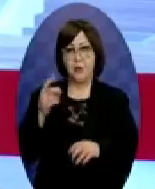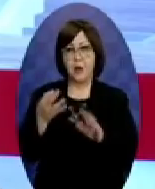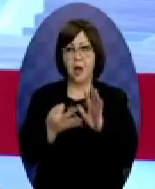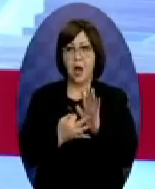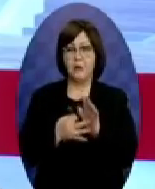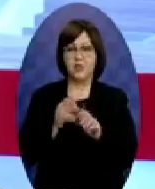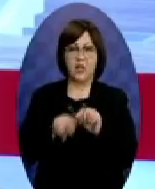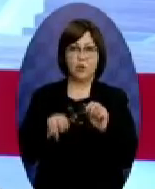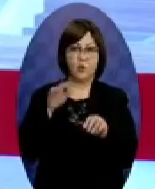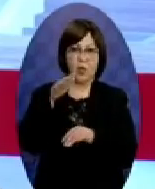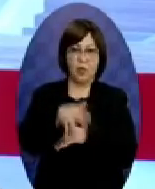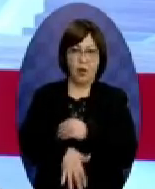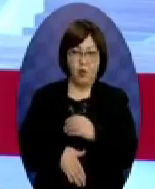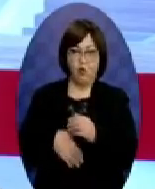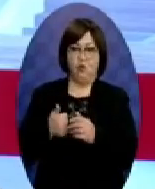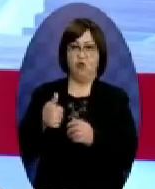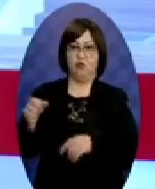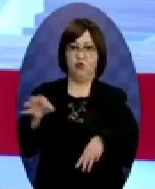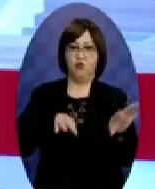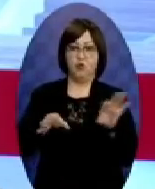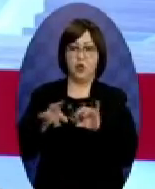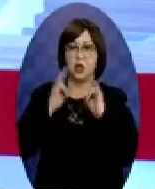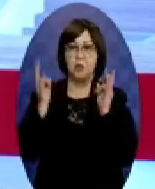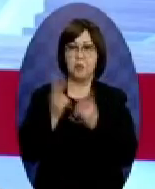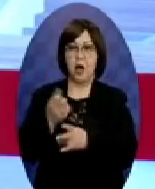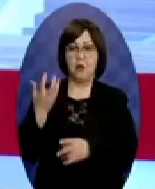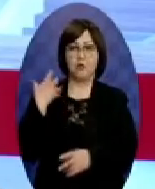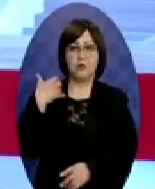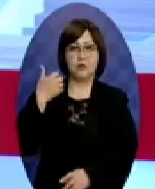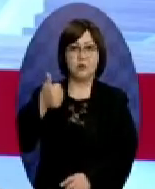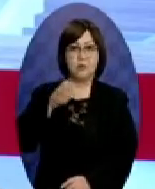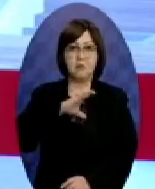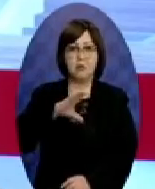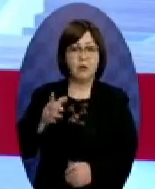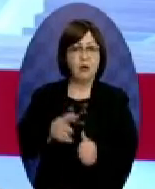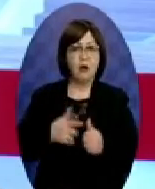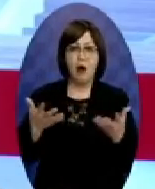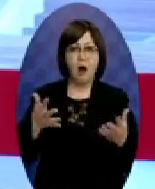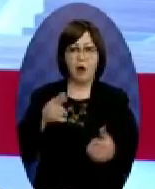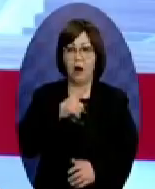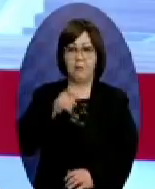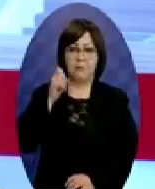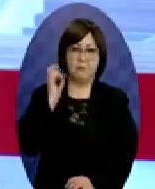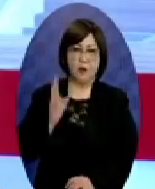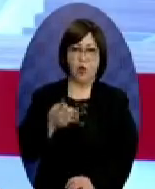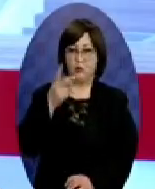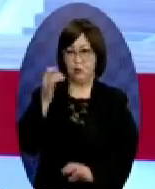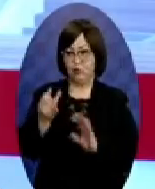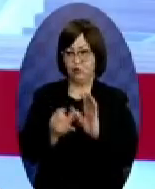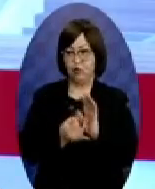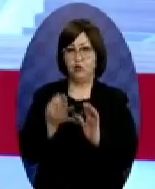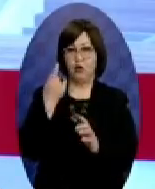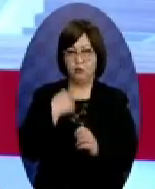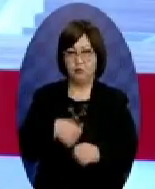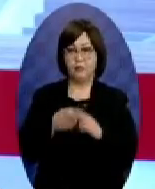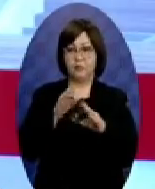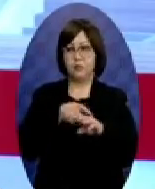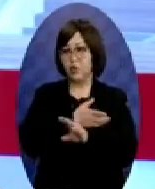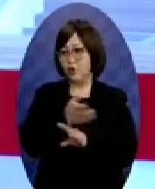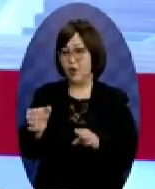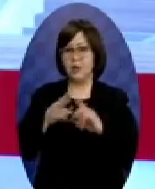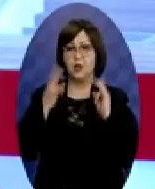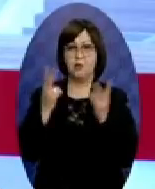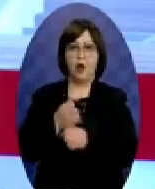нийгмийн хариуцлагатай компаниар бид Хаан банкыг нэрлэж байна. Хаан банк сан байгуулагдсан 2007-оноос хойш өнөөдрийн хүртэл нийгмийн хариуцлагынхаа